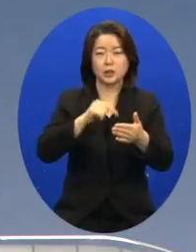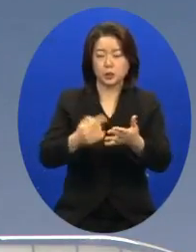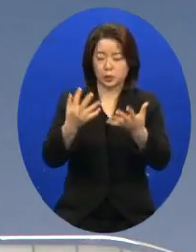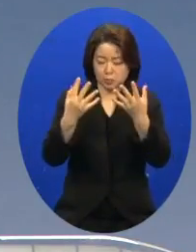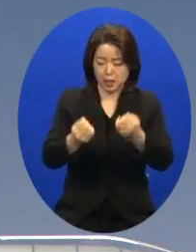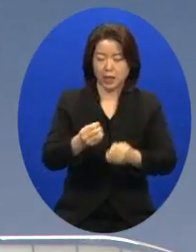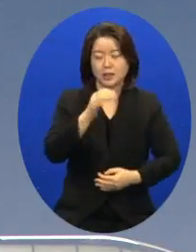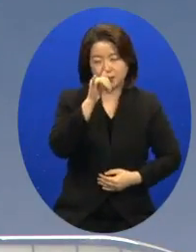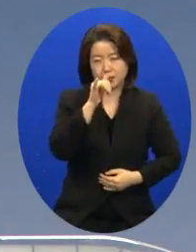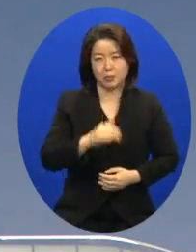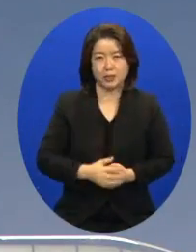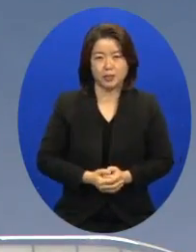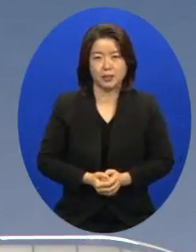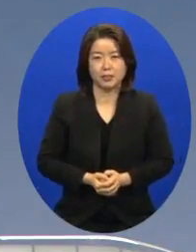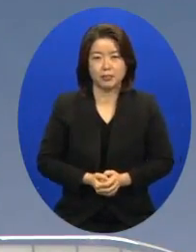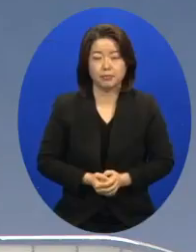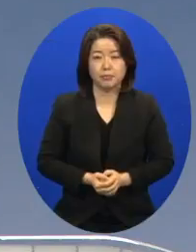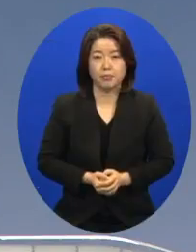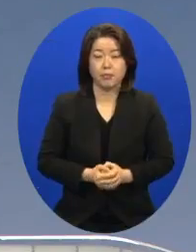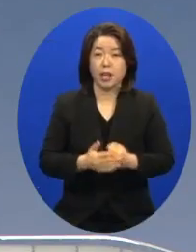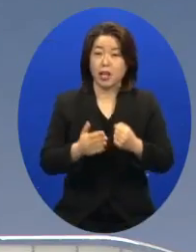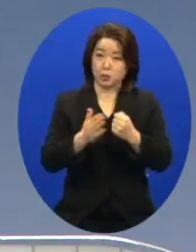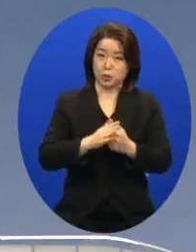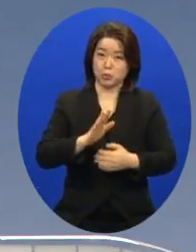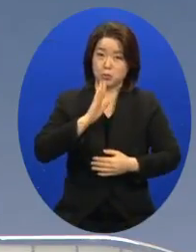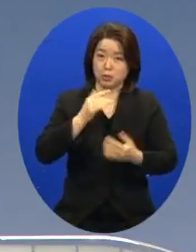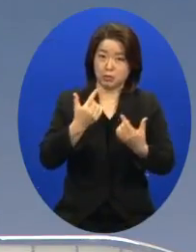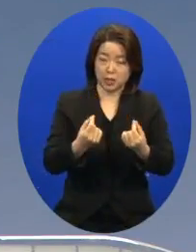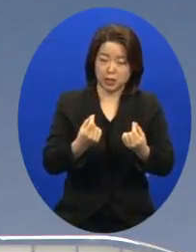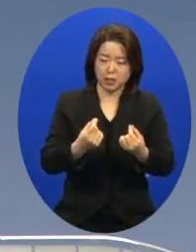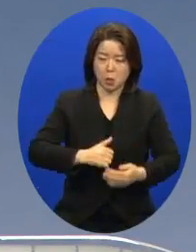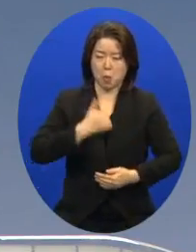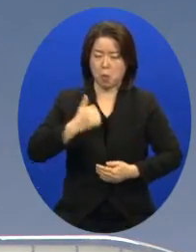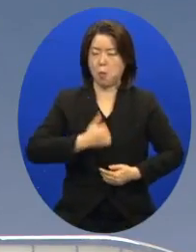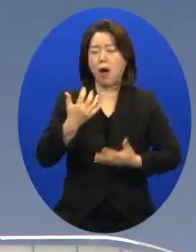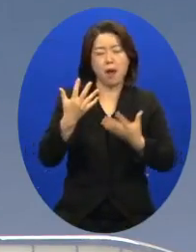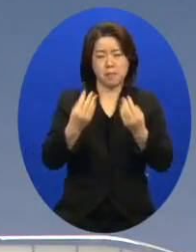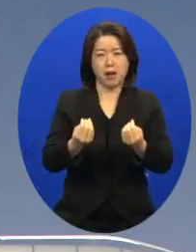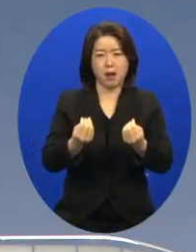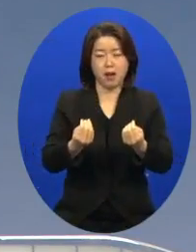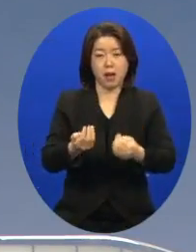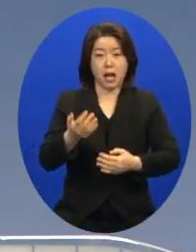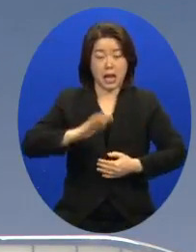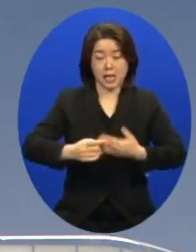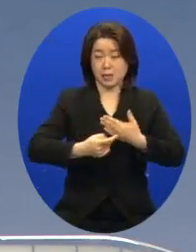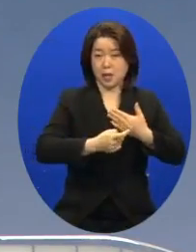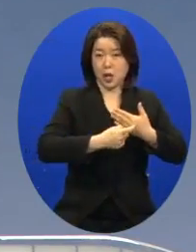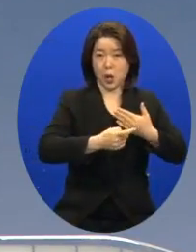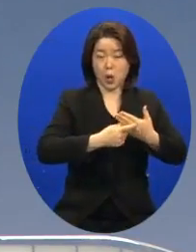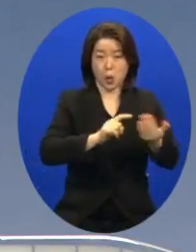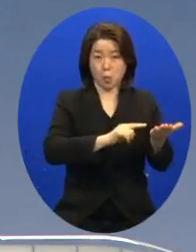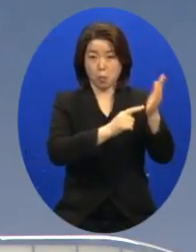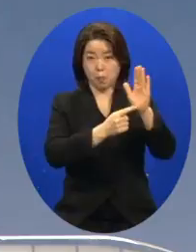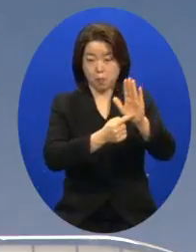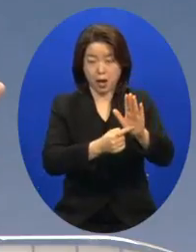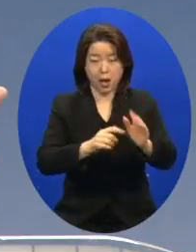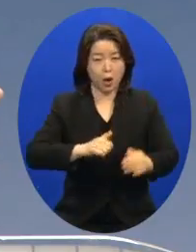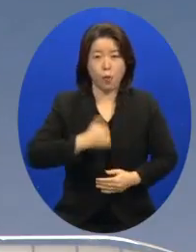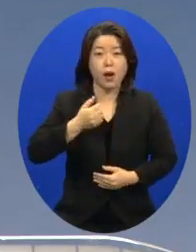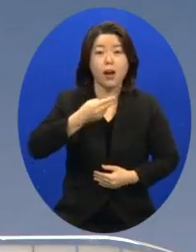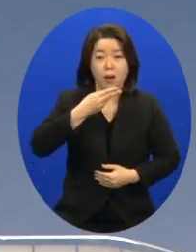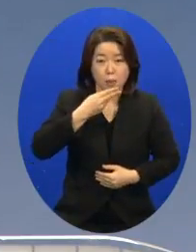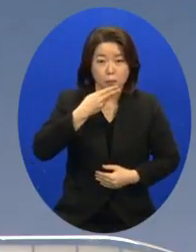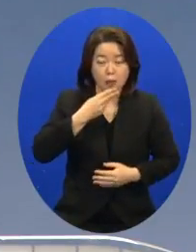많습니다 그러니 당연히 화도 만 지어 겉으로 들으면서 화를 내기는 참 어렵습니다